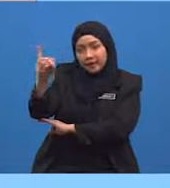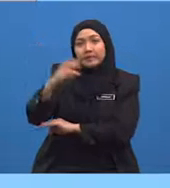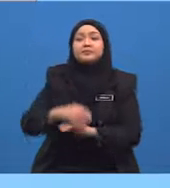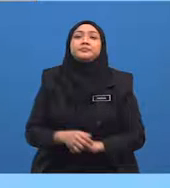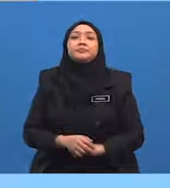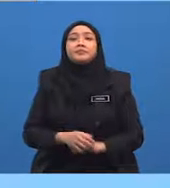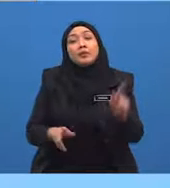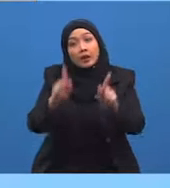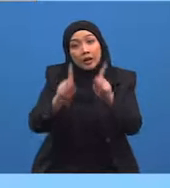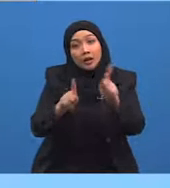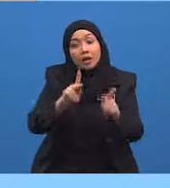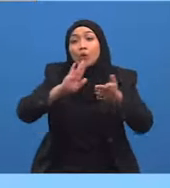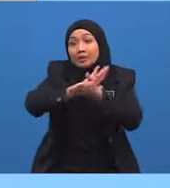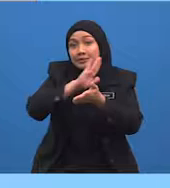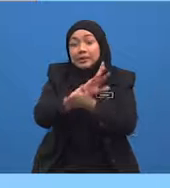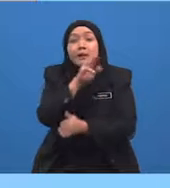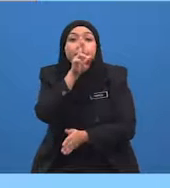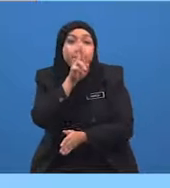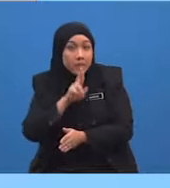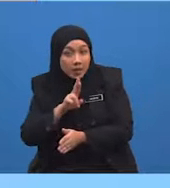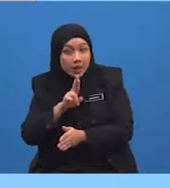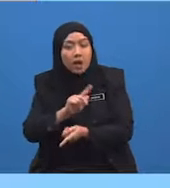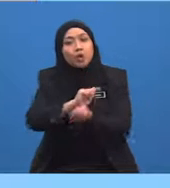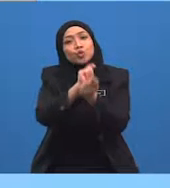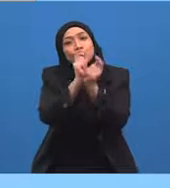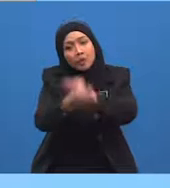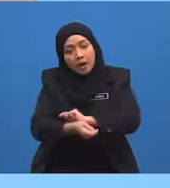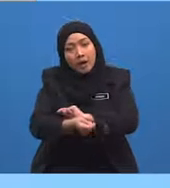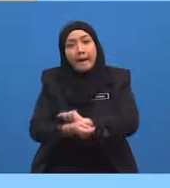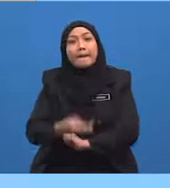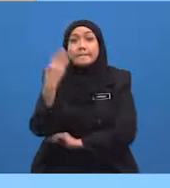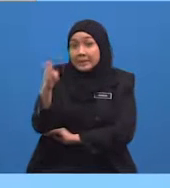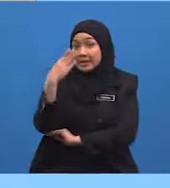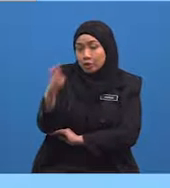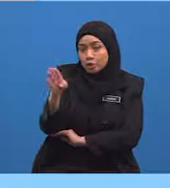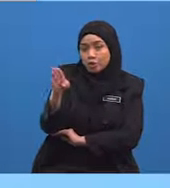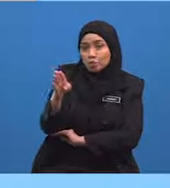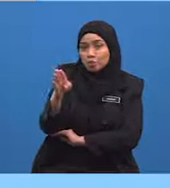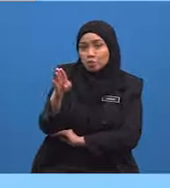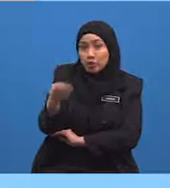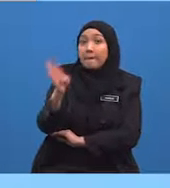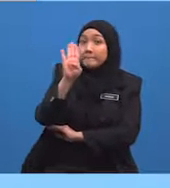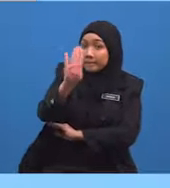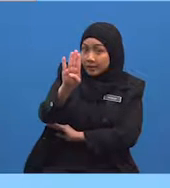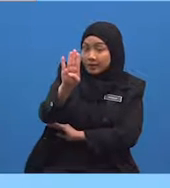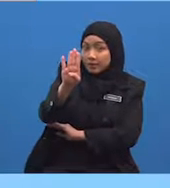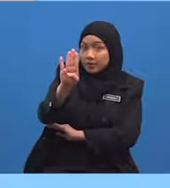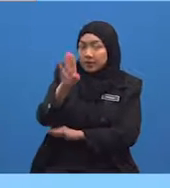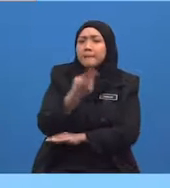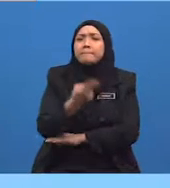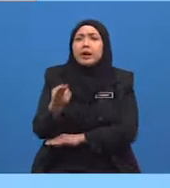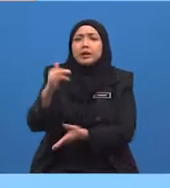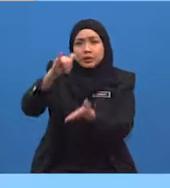litmus merah iaitu M bertukar kepada biru iaitu B, bahan tersebut